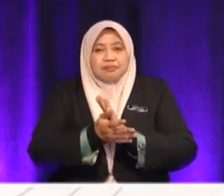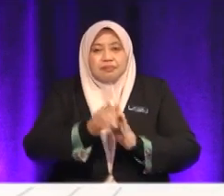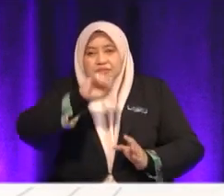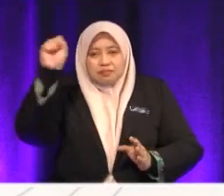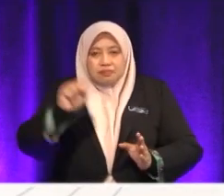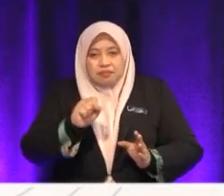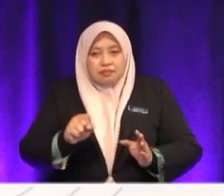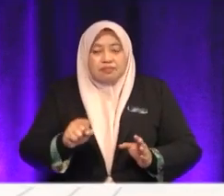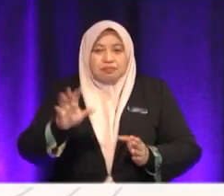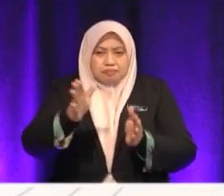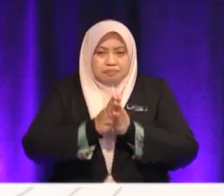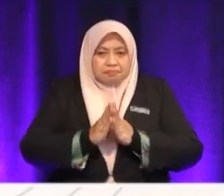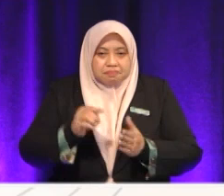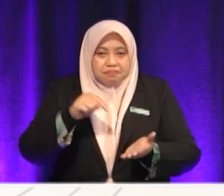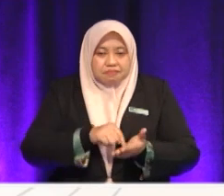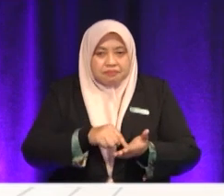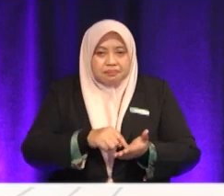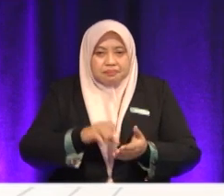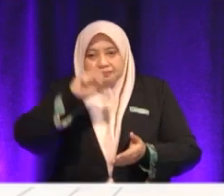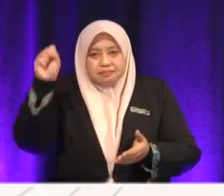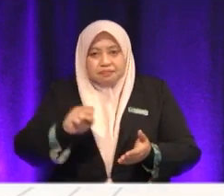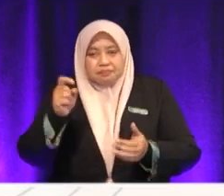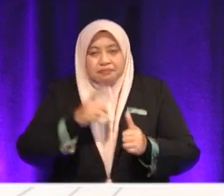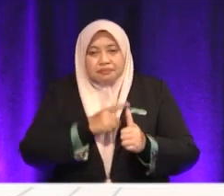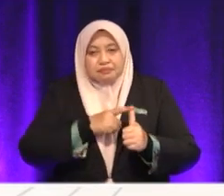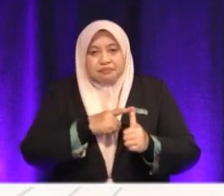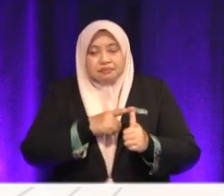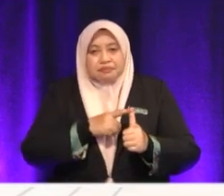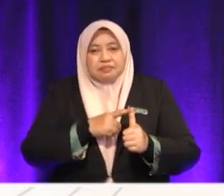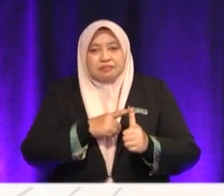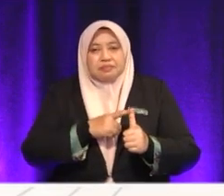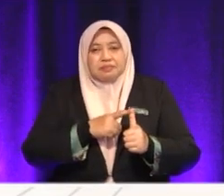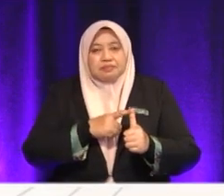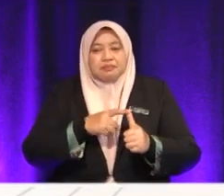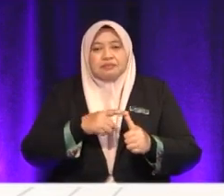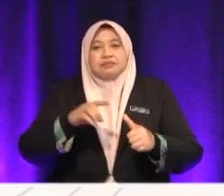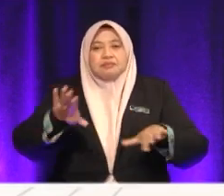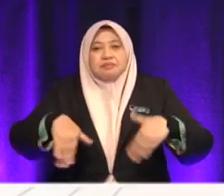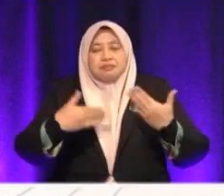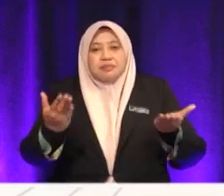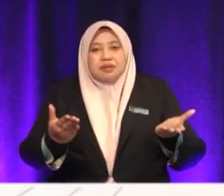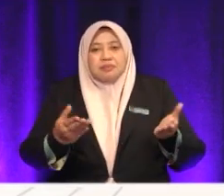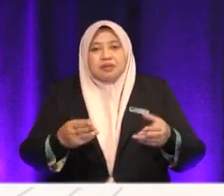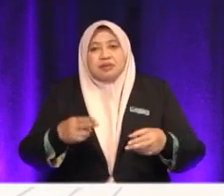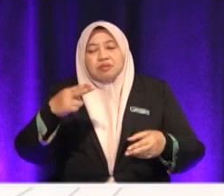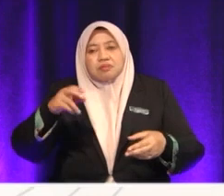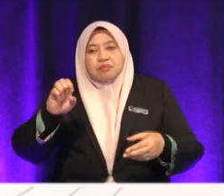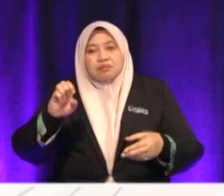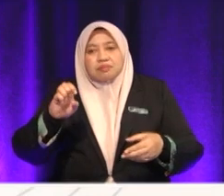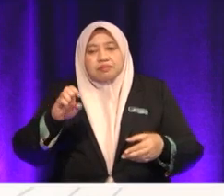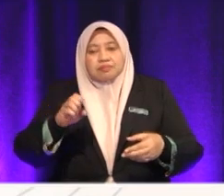yang dia minta ke sini soalnya yang pertama menyisip macam mana kita tahu macam-macam